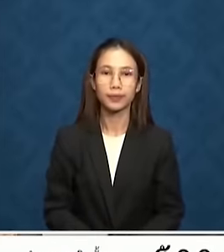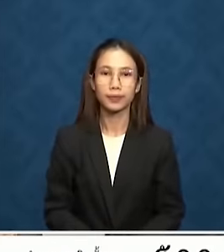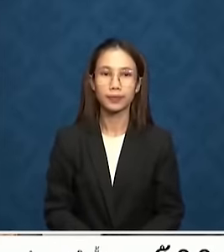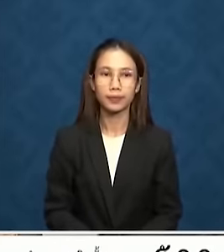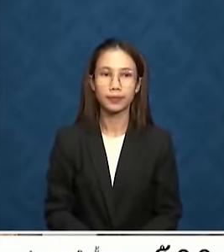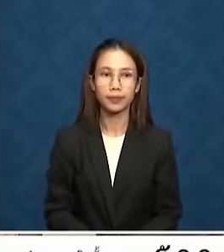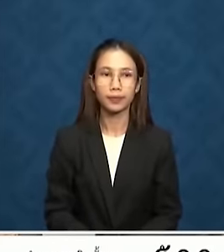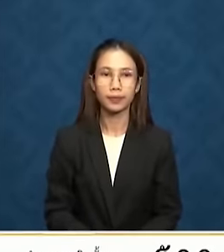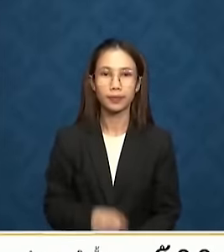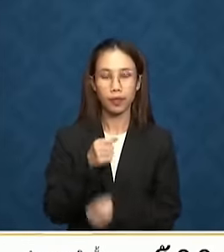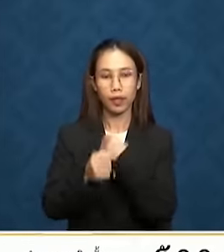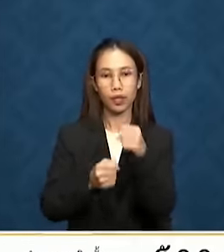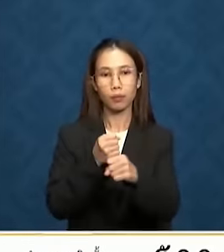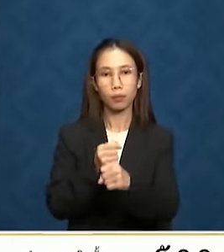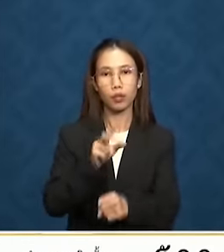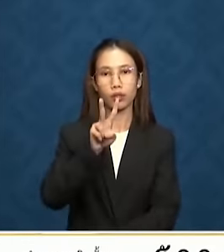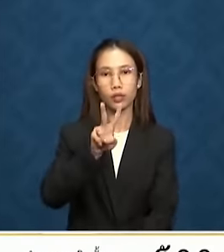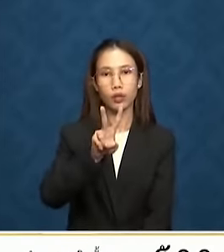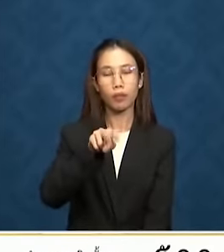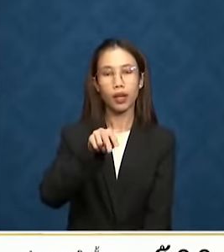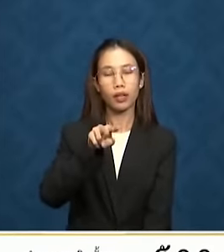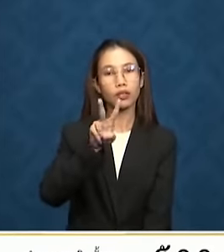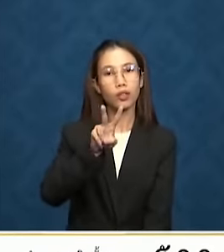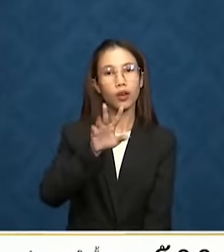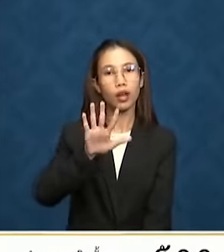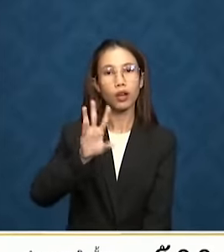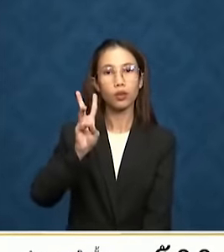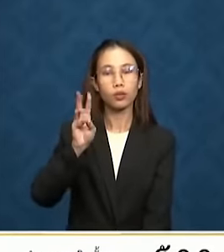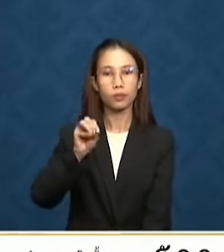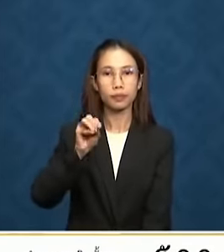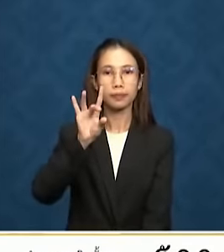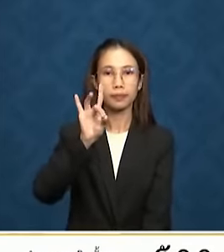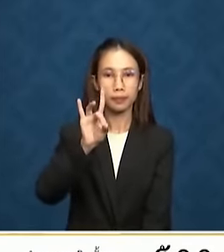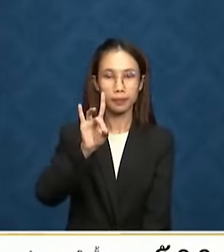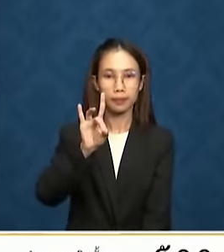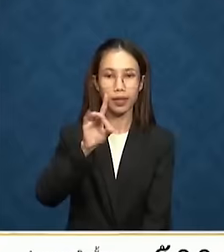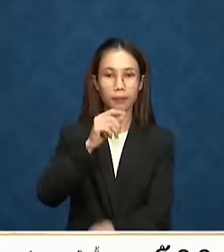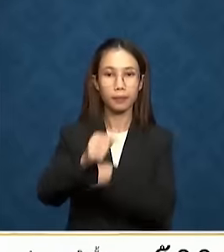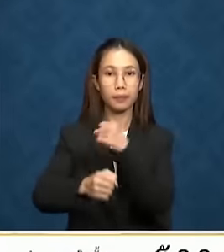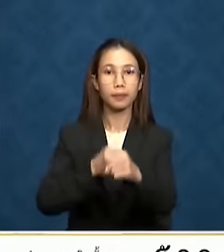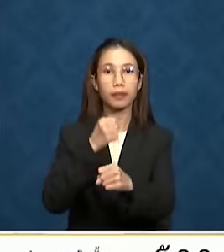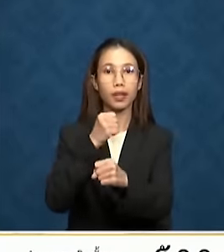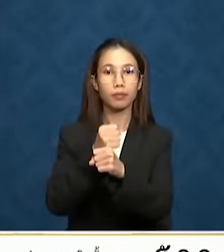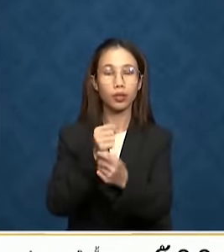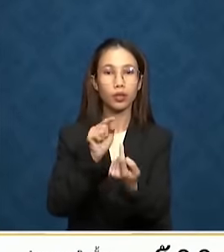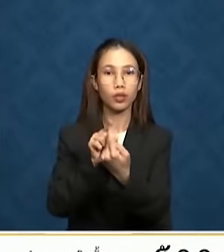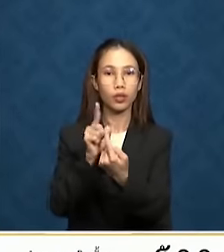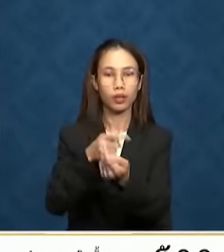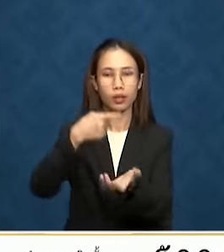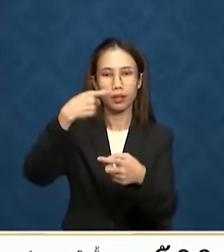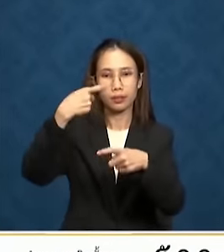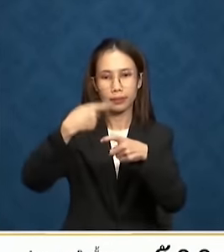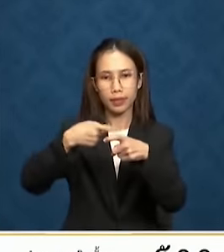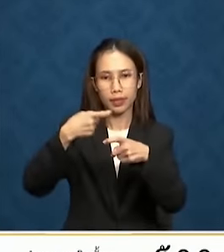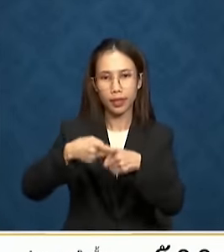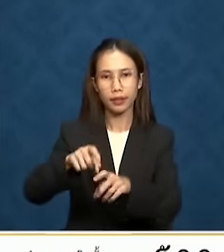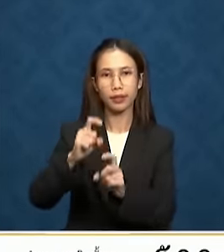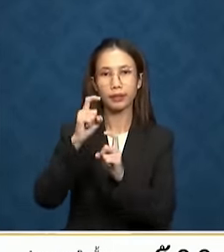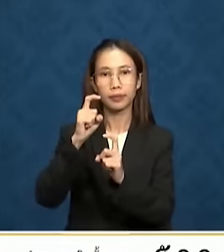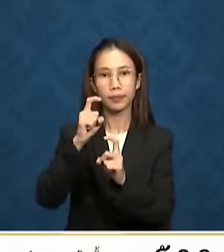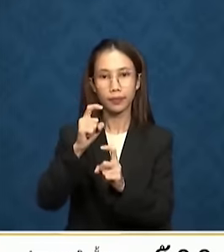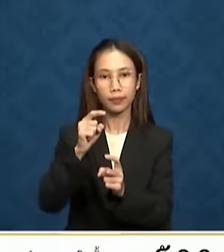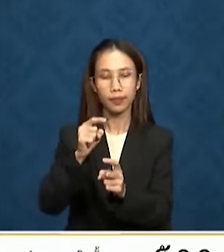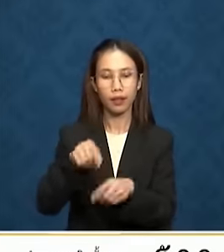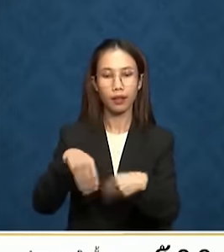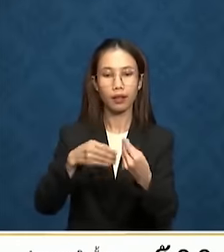ปี2568ก็ยังคงจะเป็นปีที่ทั้งยากแล้วก็ทั้งเสี่ยงสำหรับ